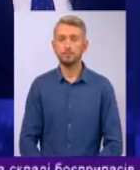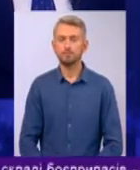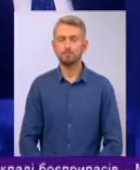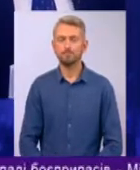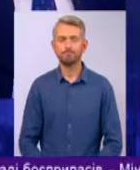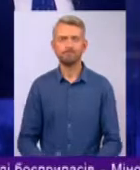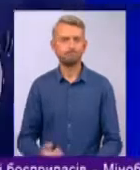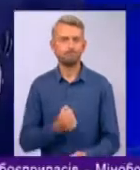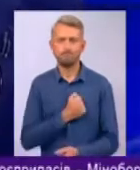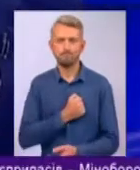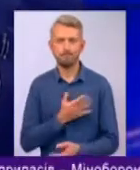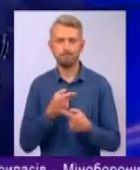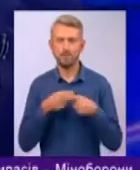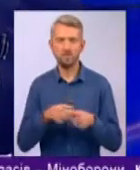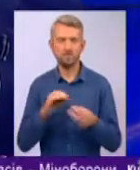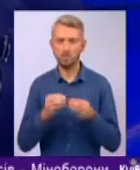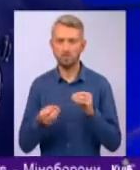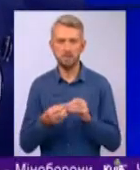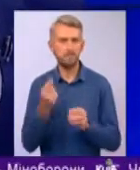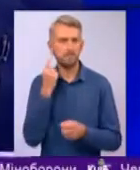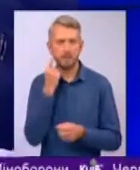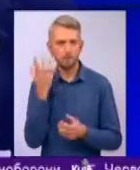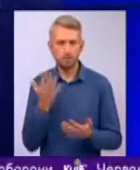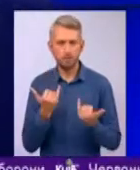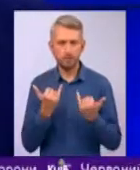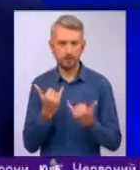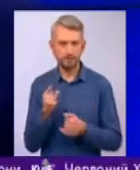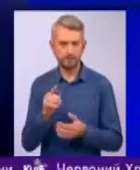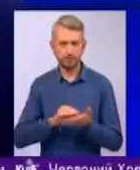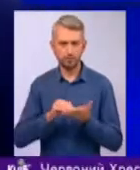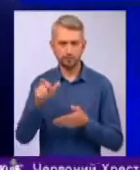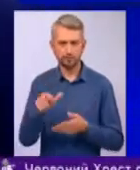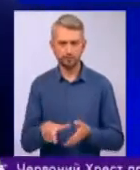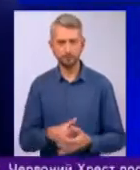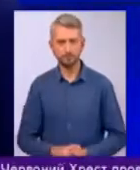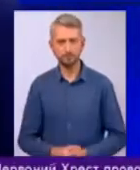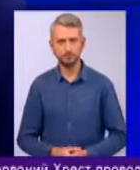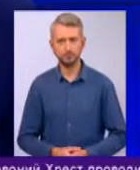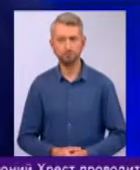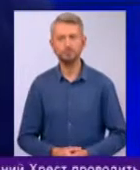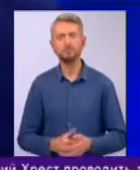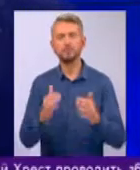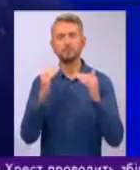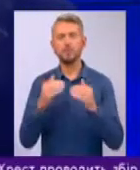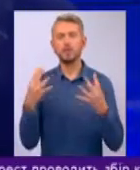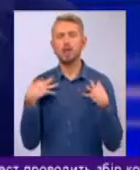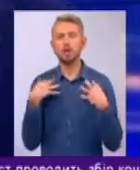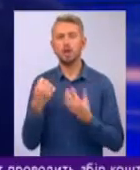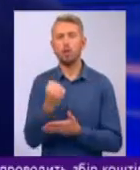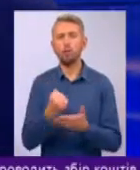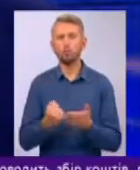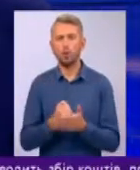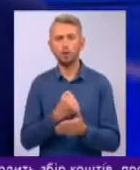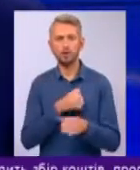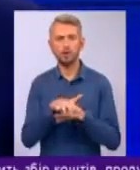На жаль, у нас технічні проблеми. Не почуємо ми зараз Вадима. Йдемо далі. Начальник озброєння Збройних